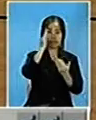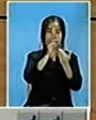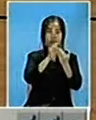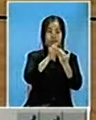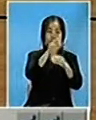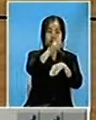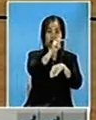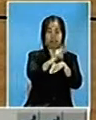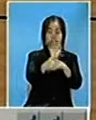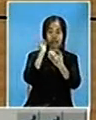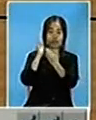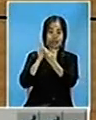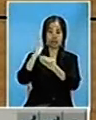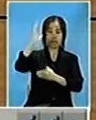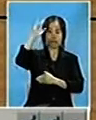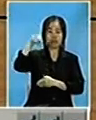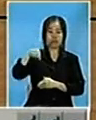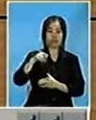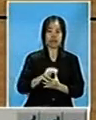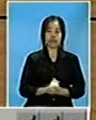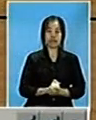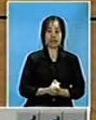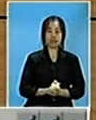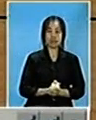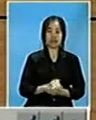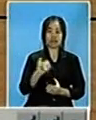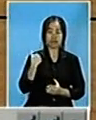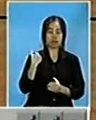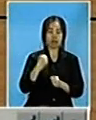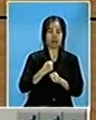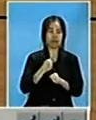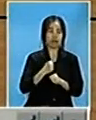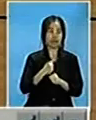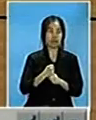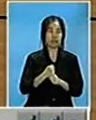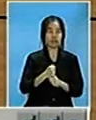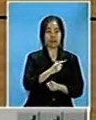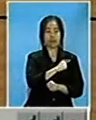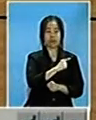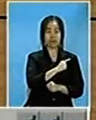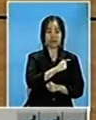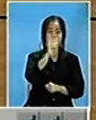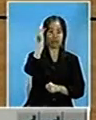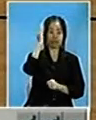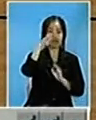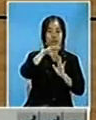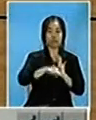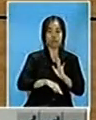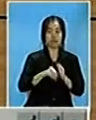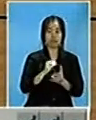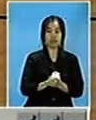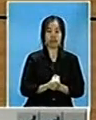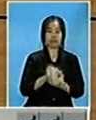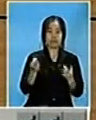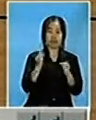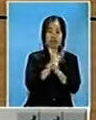าชิกคนเมื่อสักครู่นะครับที่ได้ปฏิบัติตนและกล่าวปราศัยขอไปอภิปราย